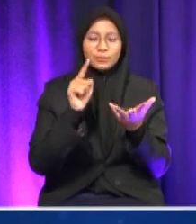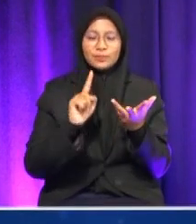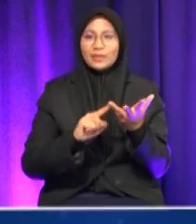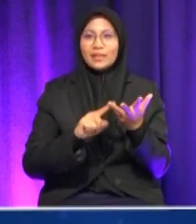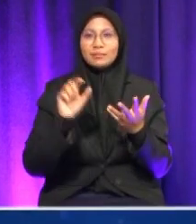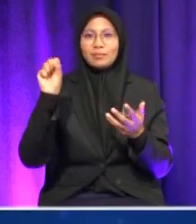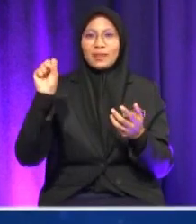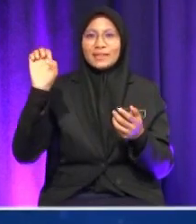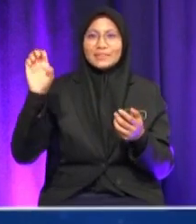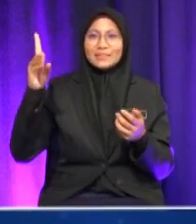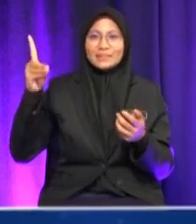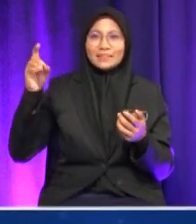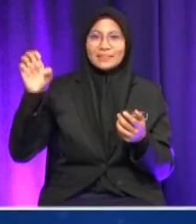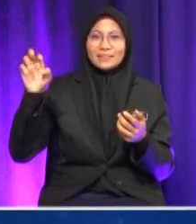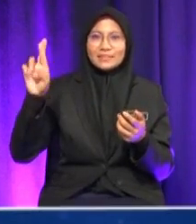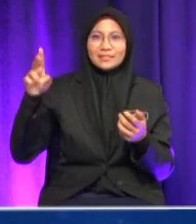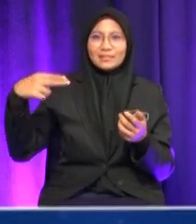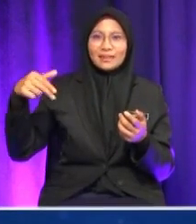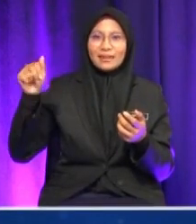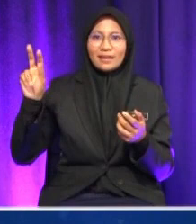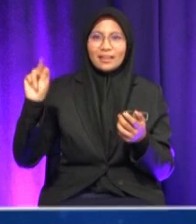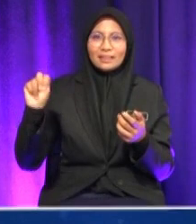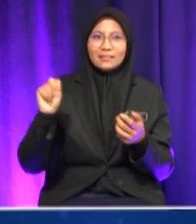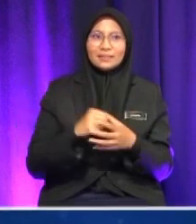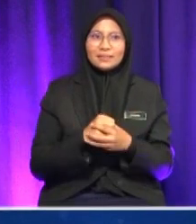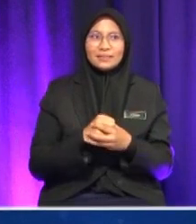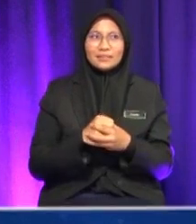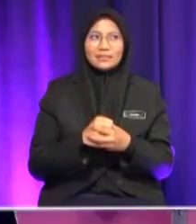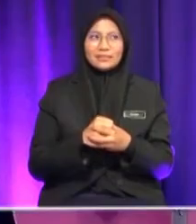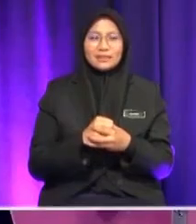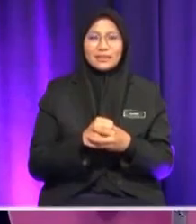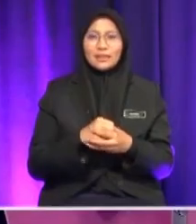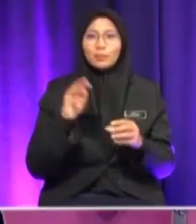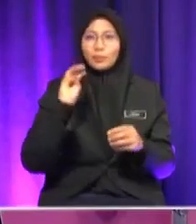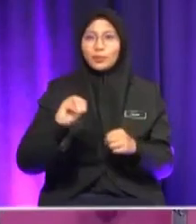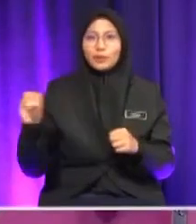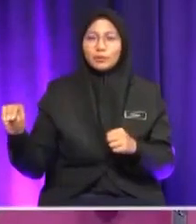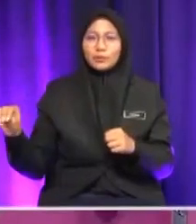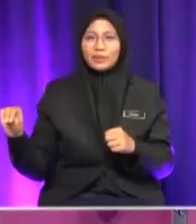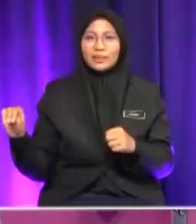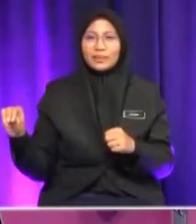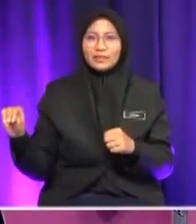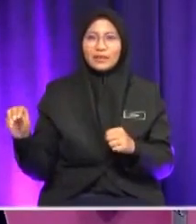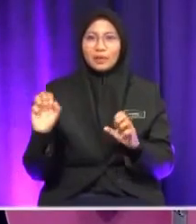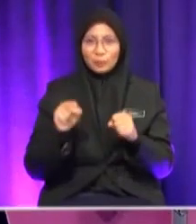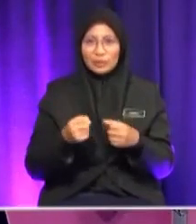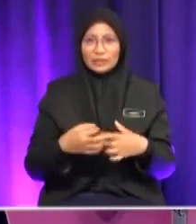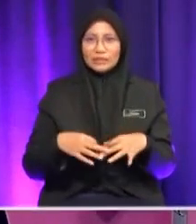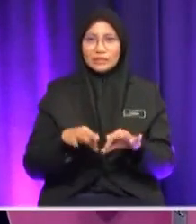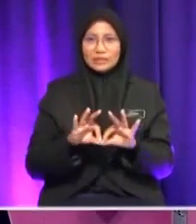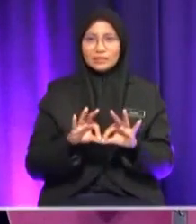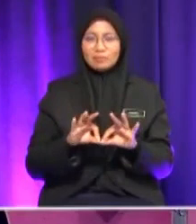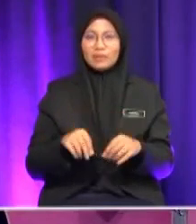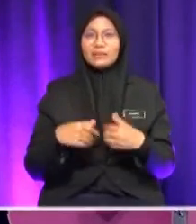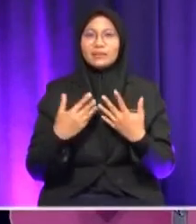pula saya nak murid-murid menerangkan bagaimana nilai-nilai ini dapat diaplikasikan dalam tajuk